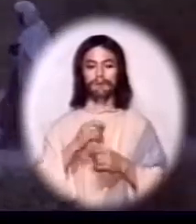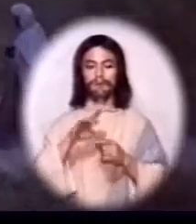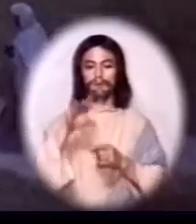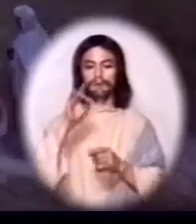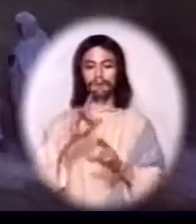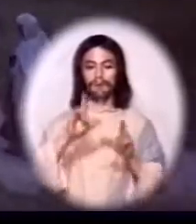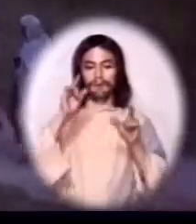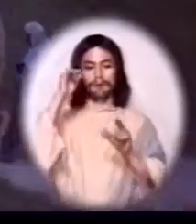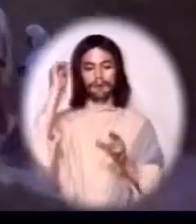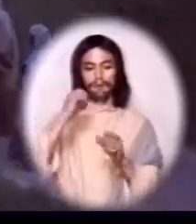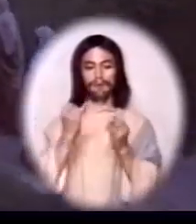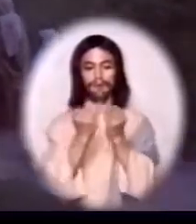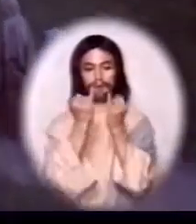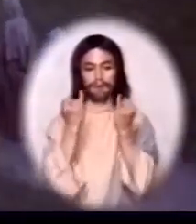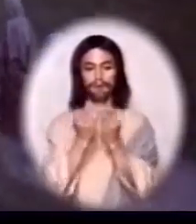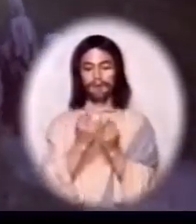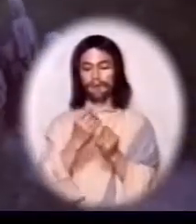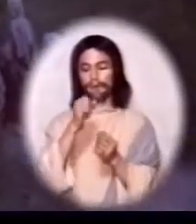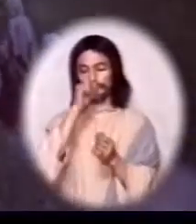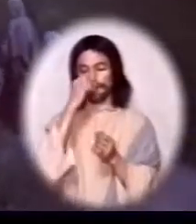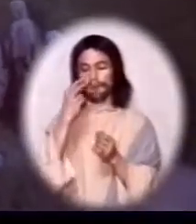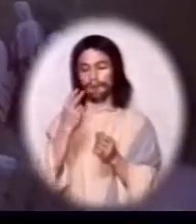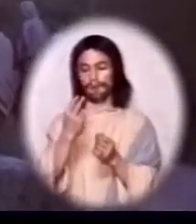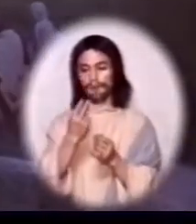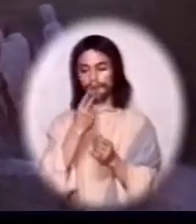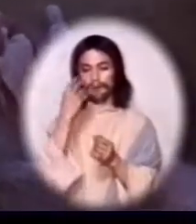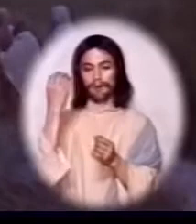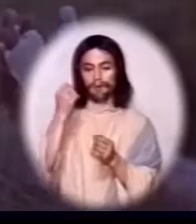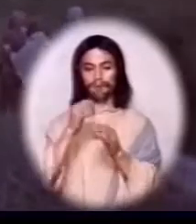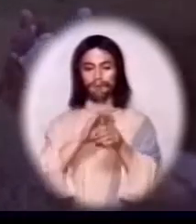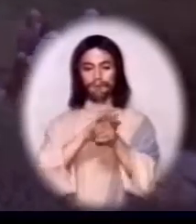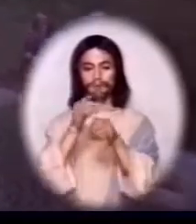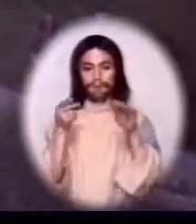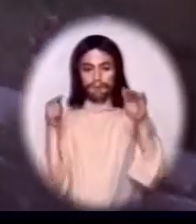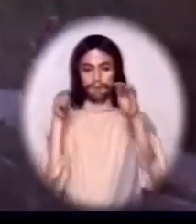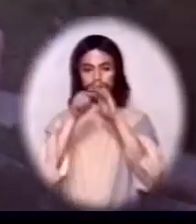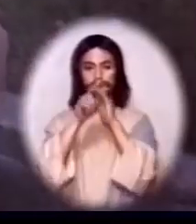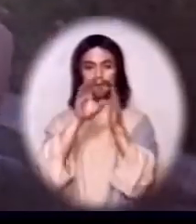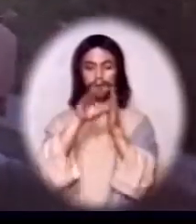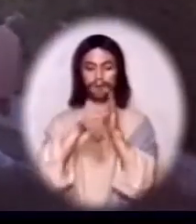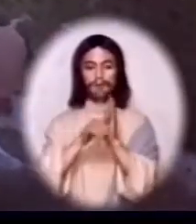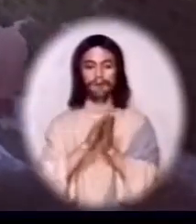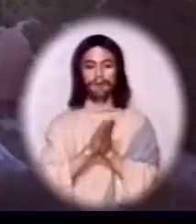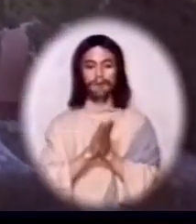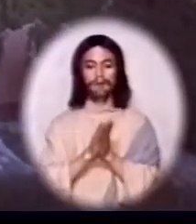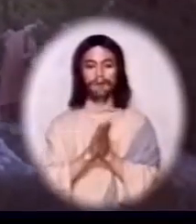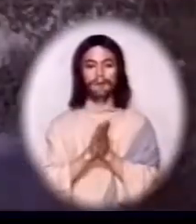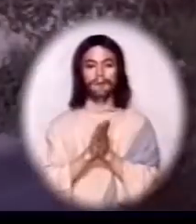안식 후 첫날 새벽에 여자들이 그 예비한 향품을 가지고 무덤에 갔을 때,